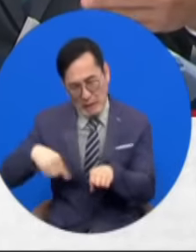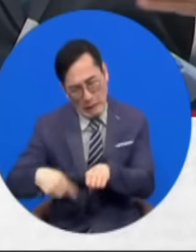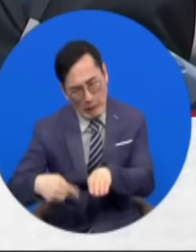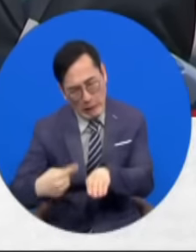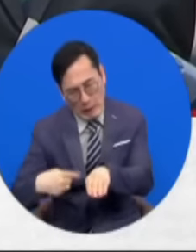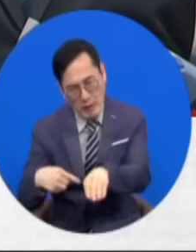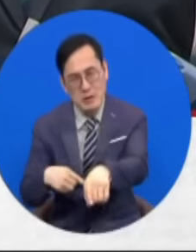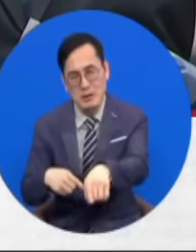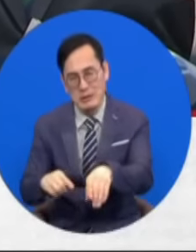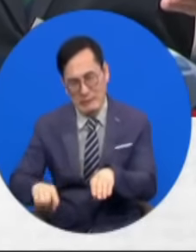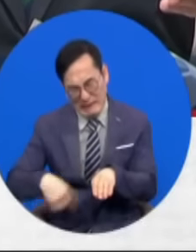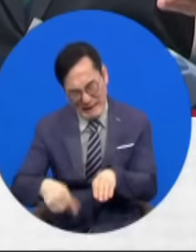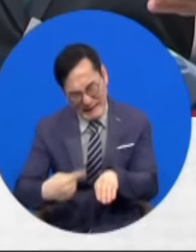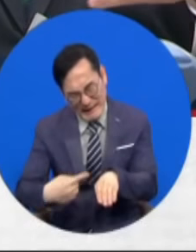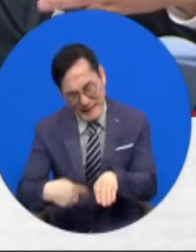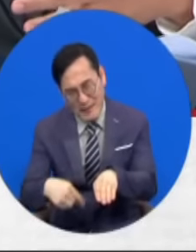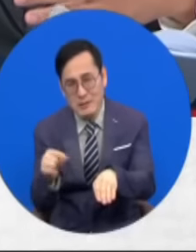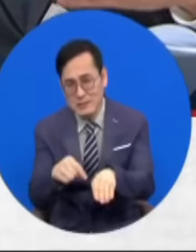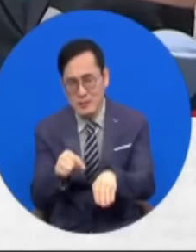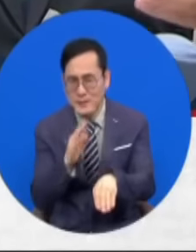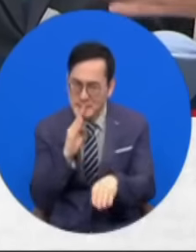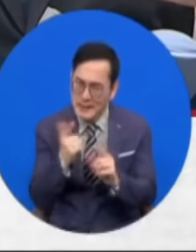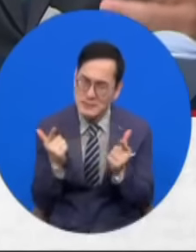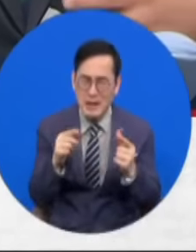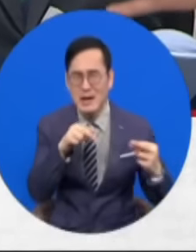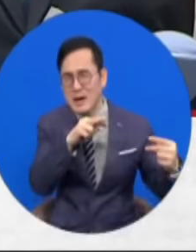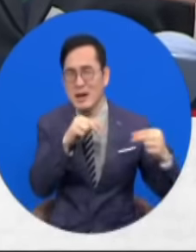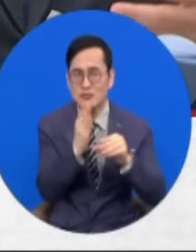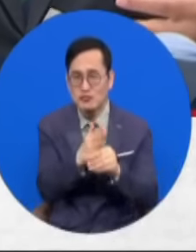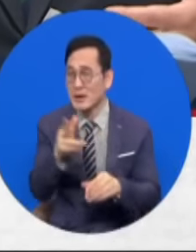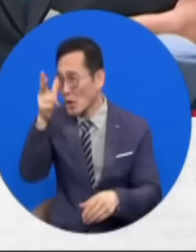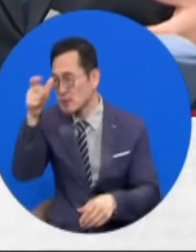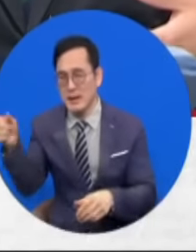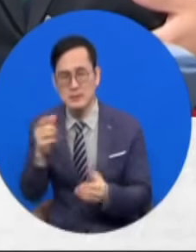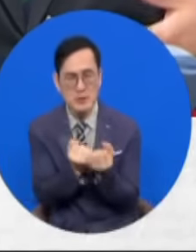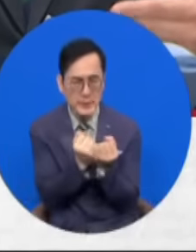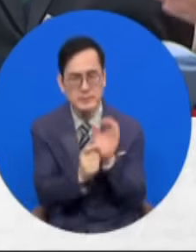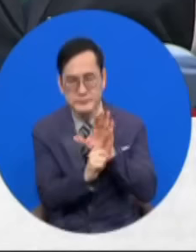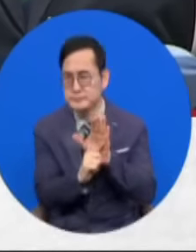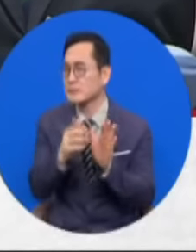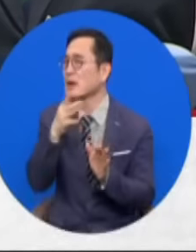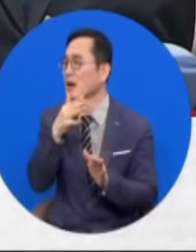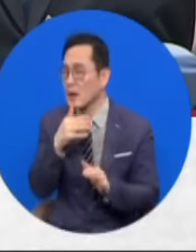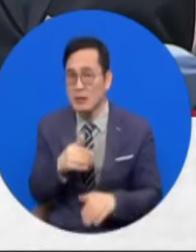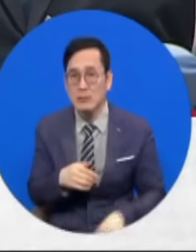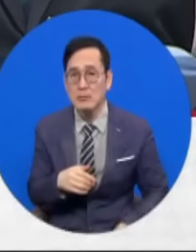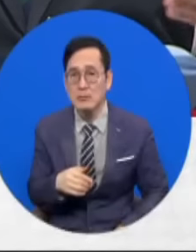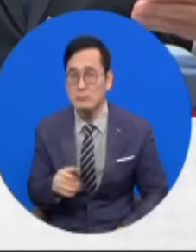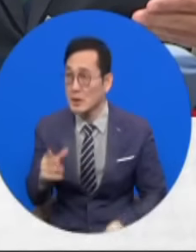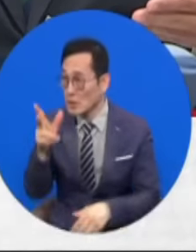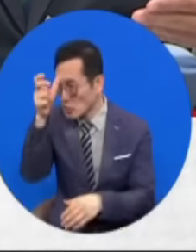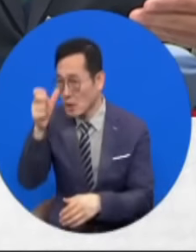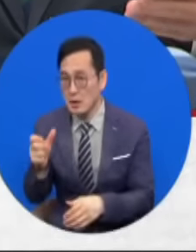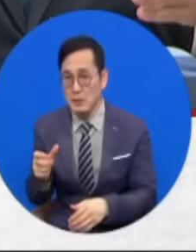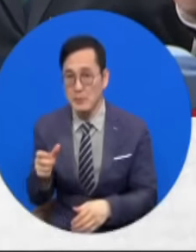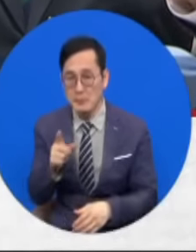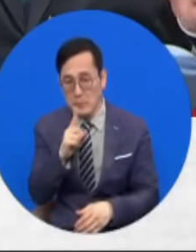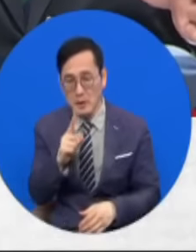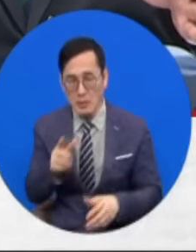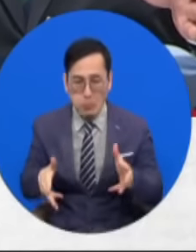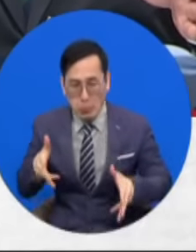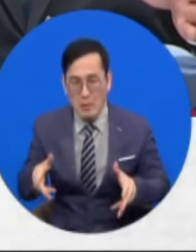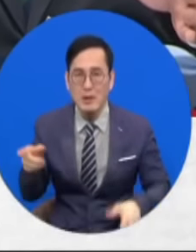아니라더라 경찰의 입장에 의하면 이게 아니더라 이렇게 자정 작용을 나름 국민들이 하고 있었는데 경찰에서 저렇게 어 우리가 실수했다